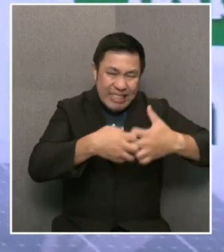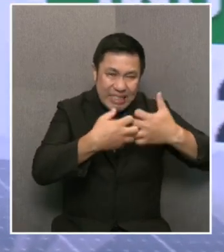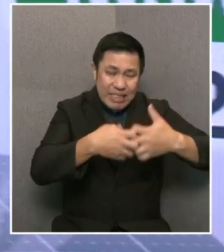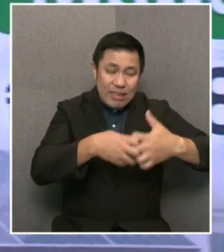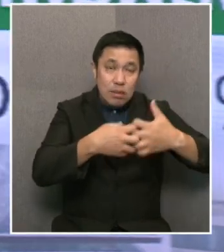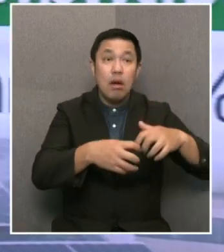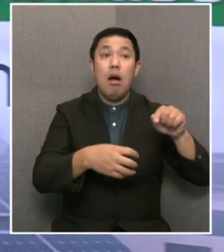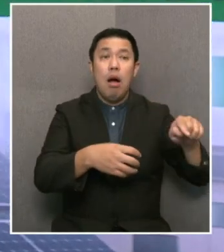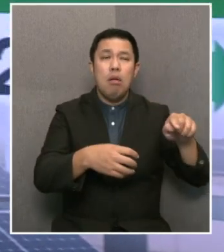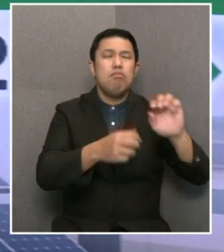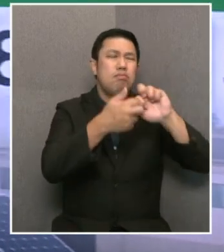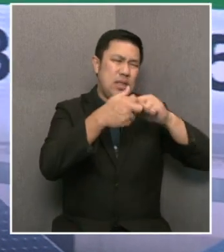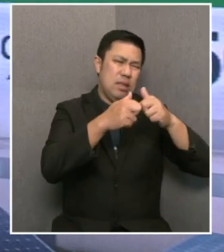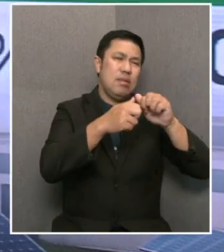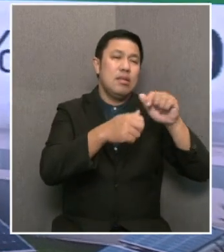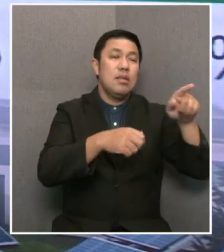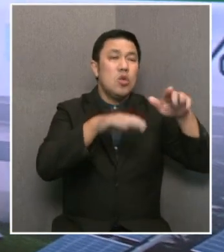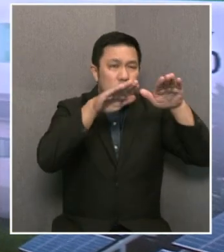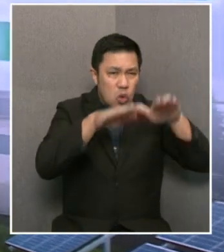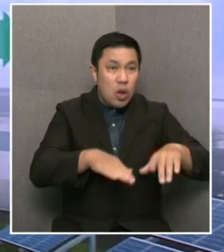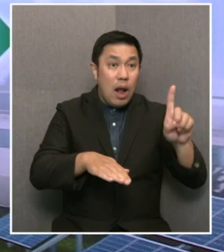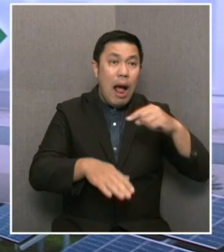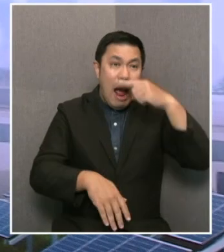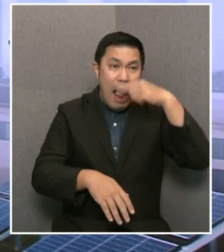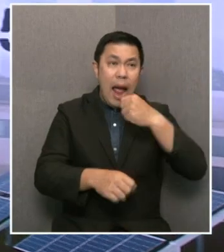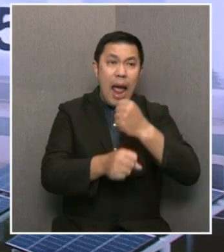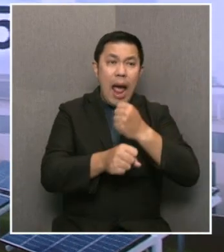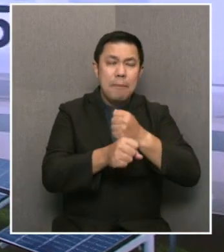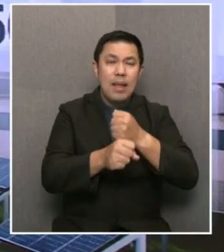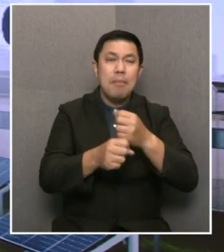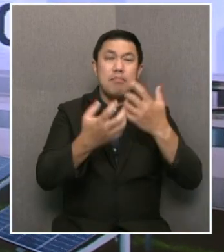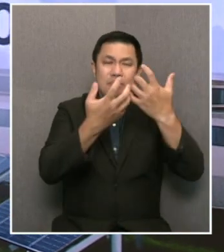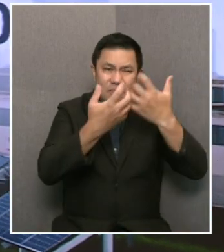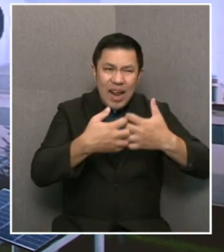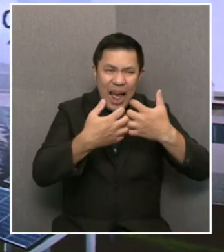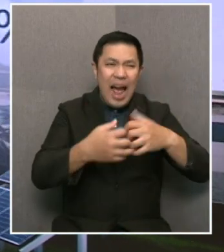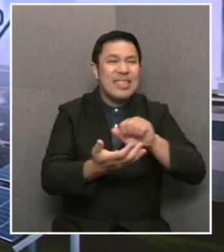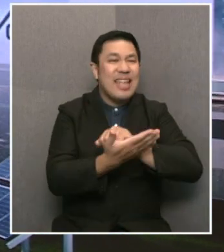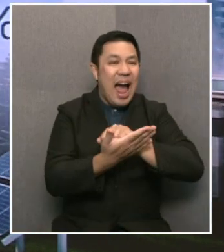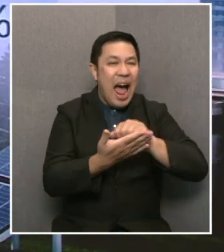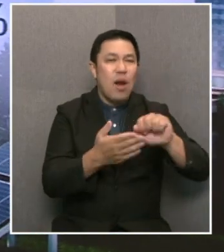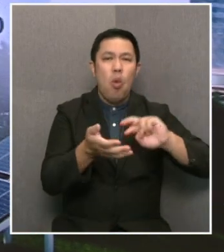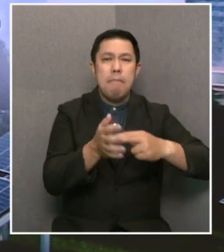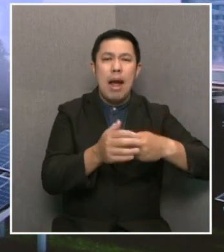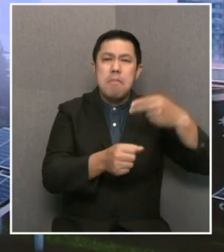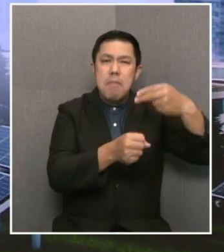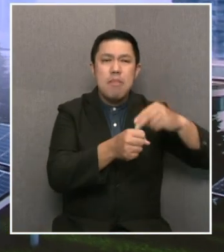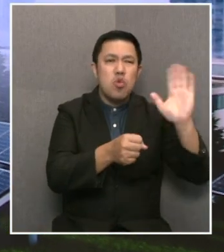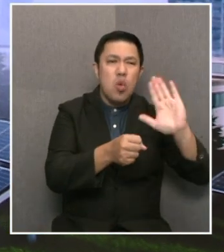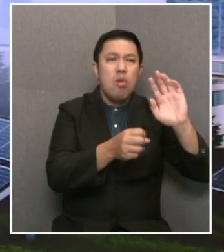พลังงานแห่งชาติค่ะอยากที่จะให้ไทยเราสามารถผลิตพลังงานทดแทนและพลังงานสะอาดให้ได้นะคะโดยปัจจุบันเนี่ยมีอยู่ที่